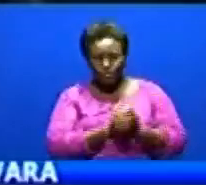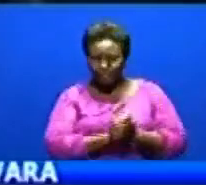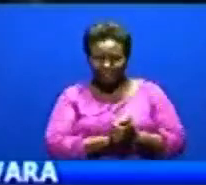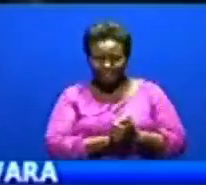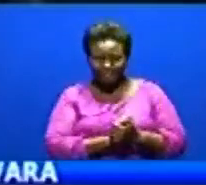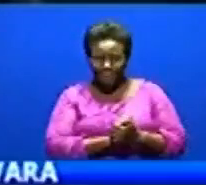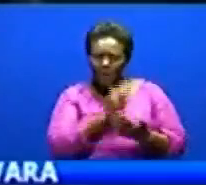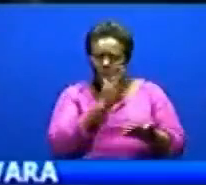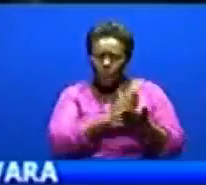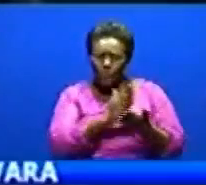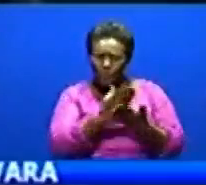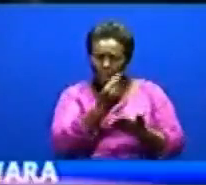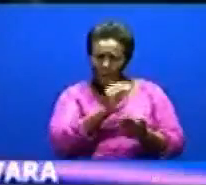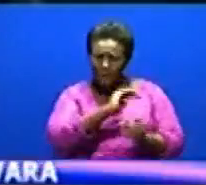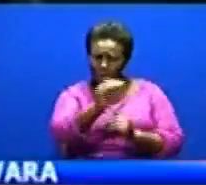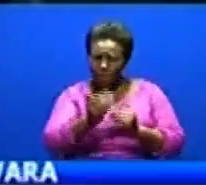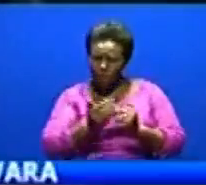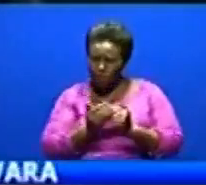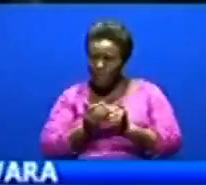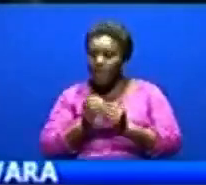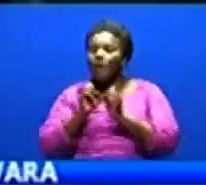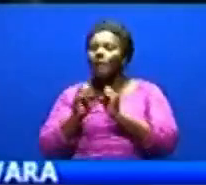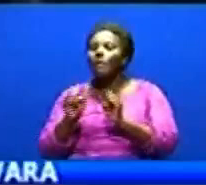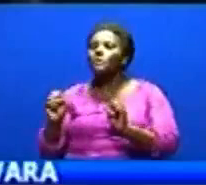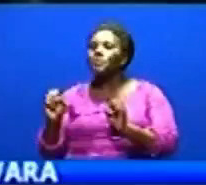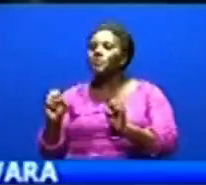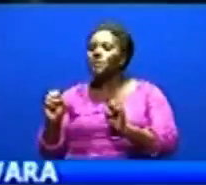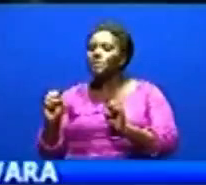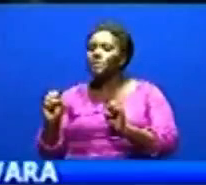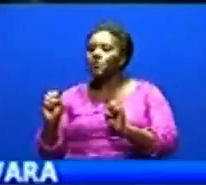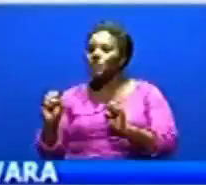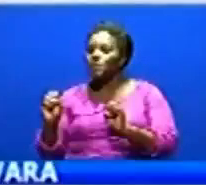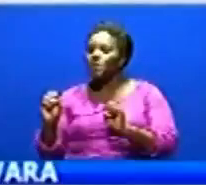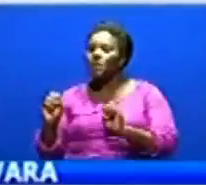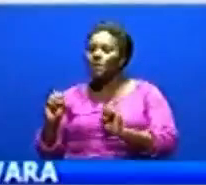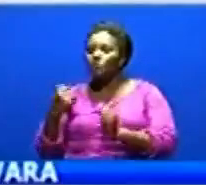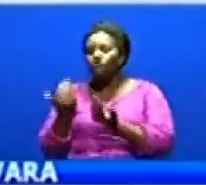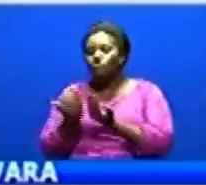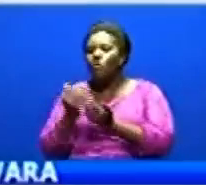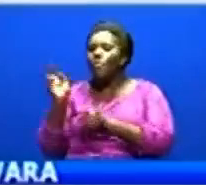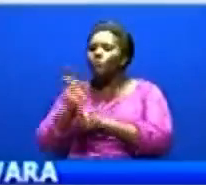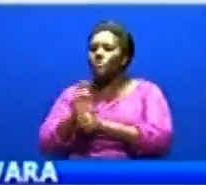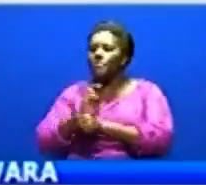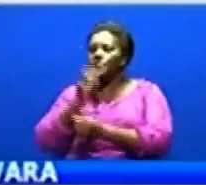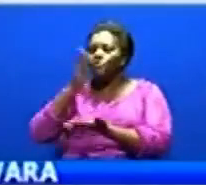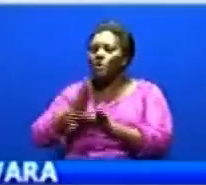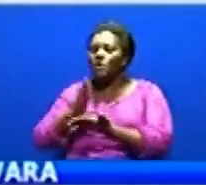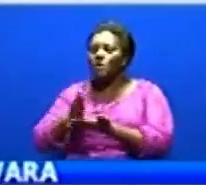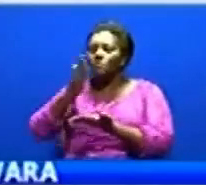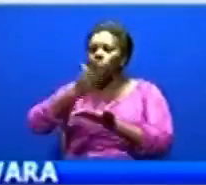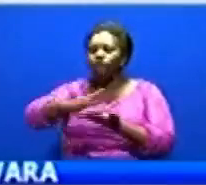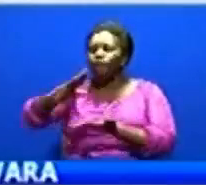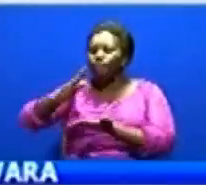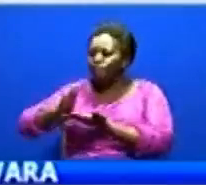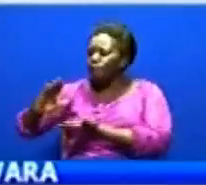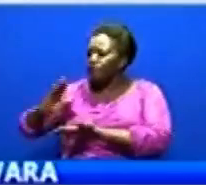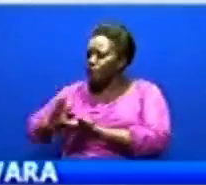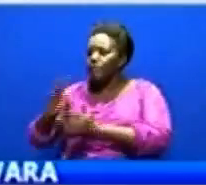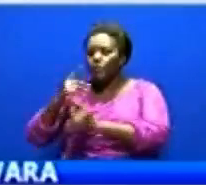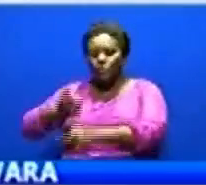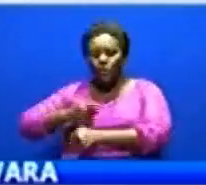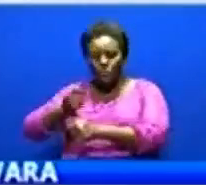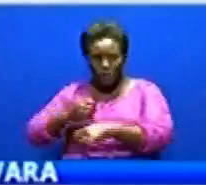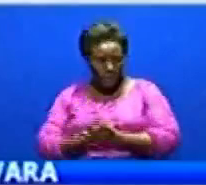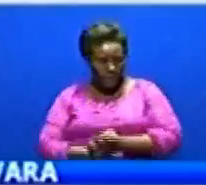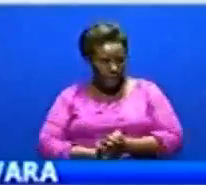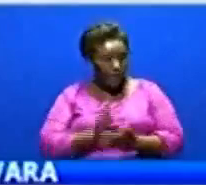mwa serikali lakini kaa haijafika kwa mkulima. Ihakikishe pesa inafika kwa mkulima. Tunamshukuru Mheshimiwa Rais kwa sababu